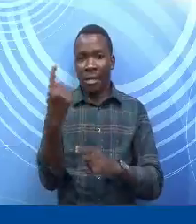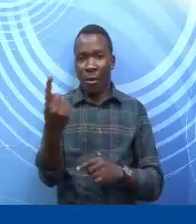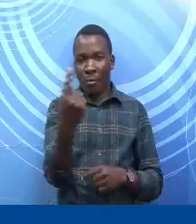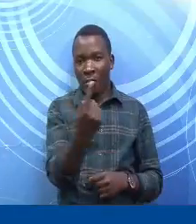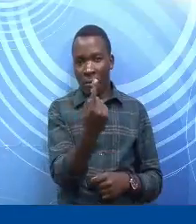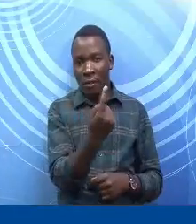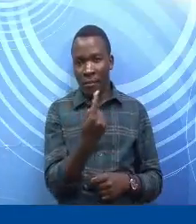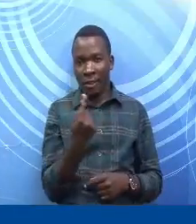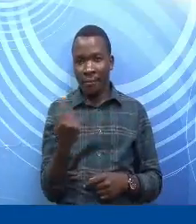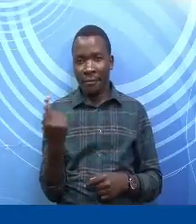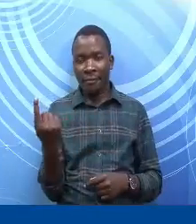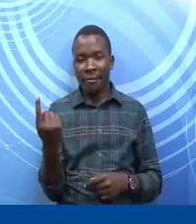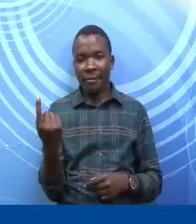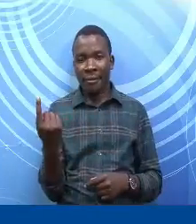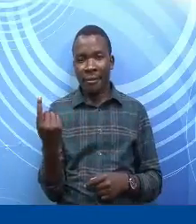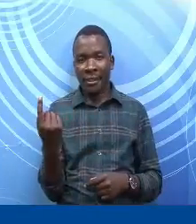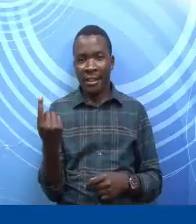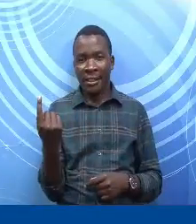umurwayi umwe.